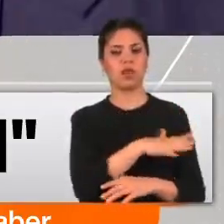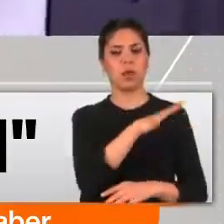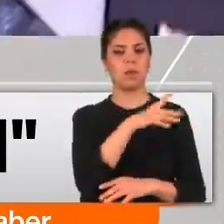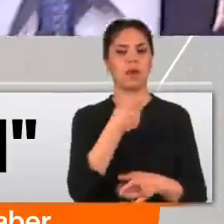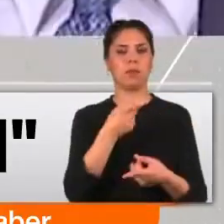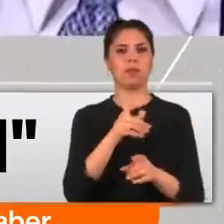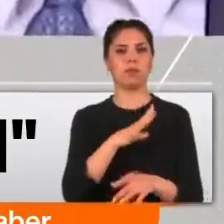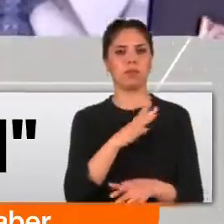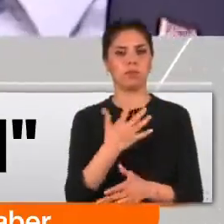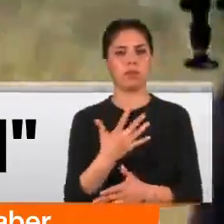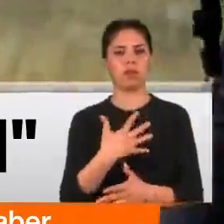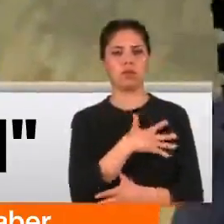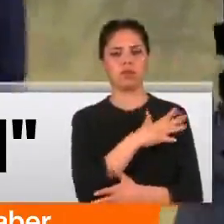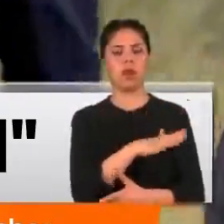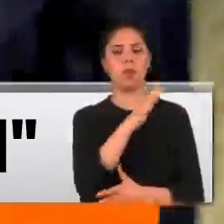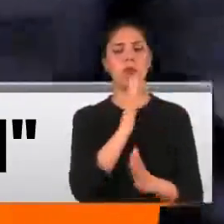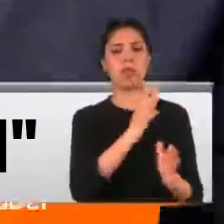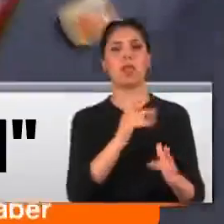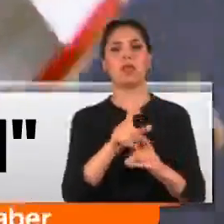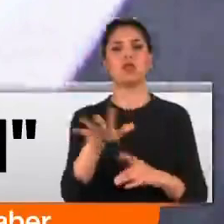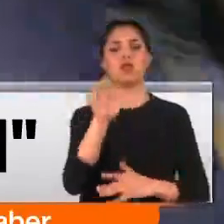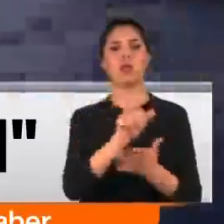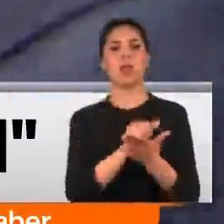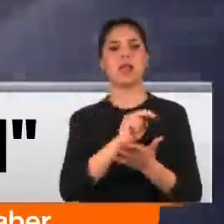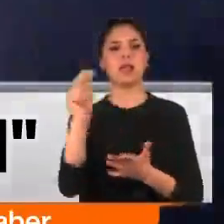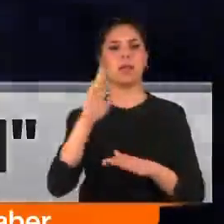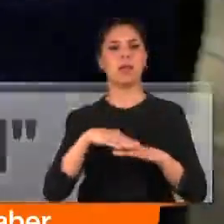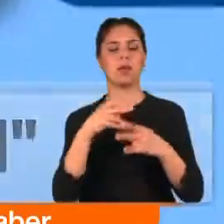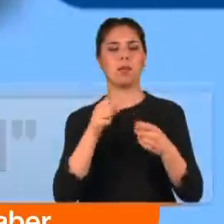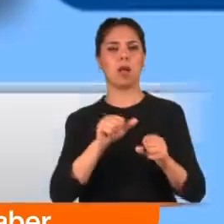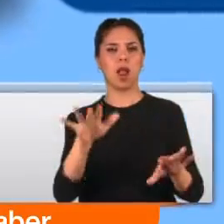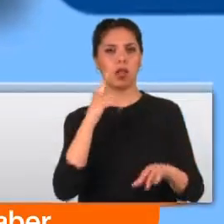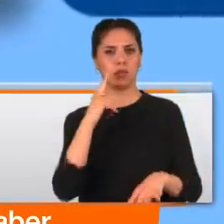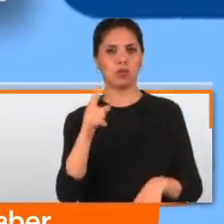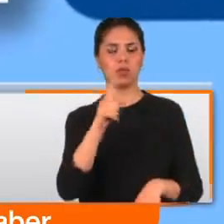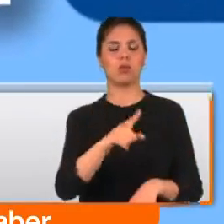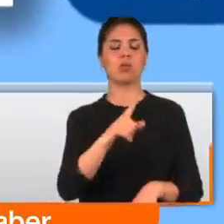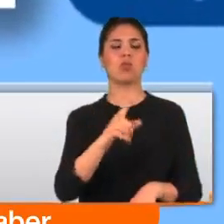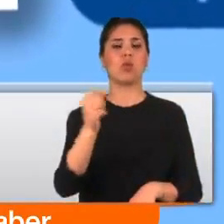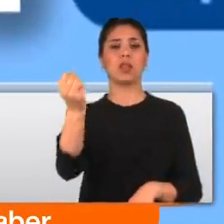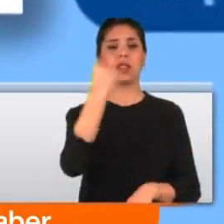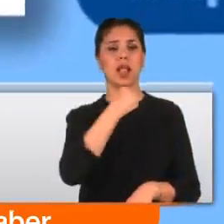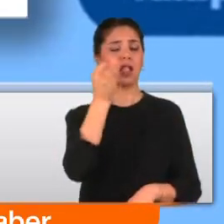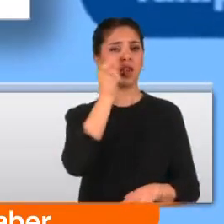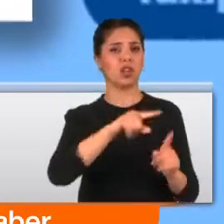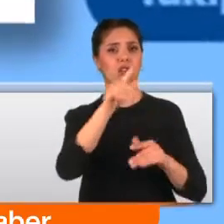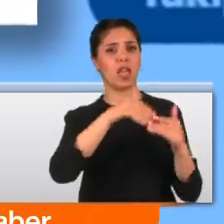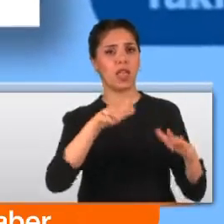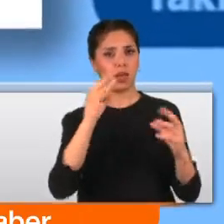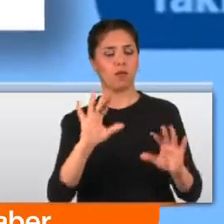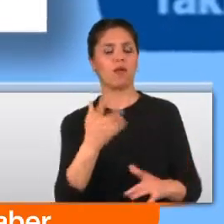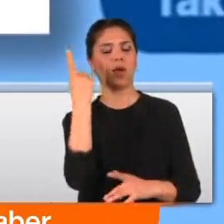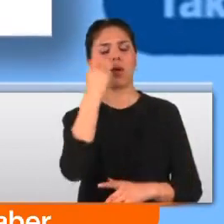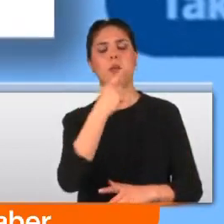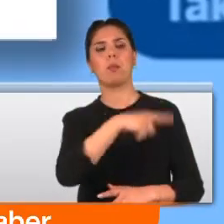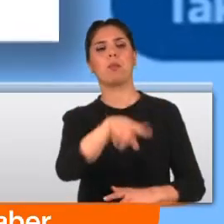trolleri. CHP'liler yayıyor. Sosyal medya hesabından yaptığı paylaşımda bu alçak müfterilere engel olun ya da